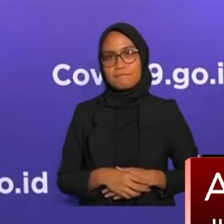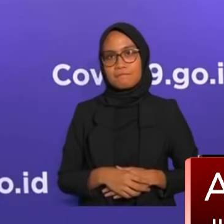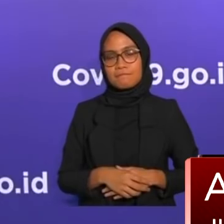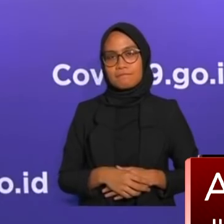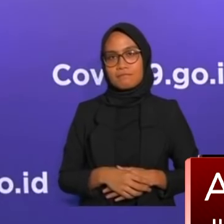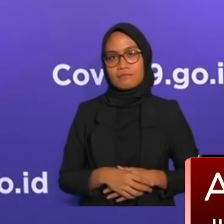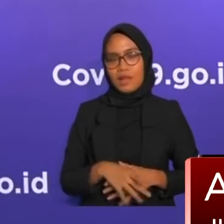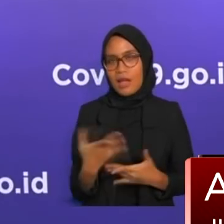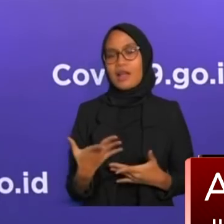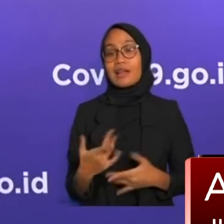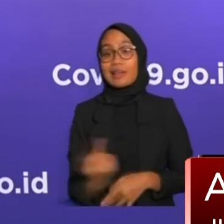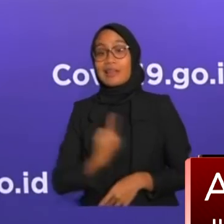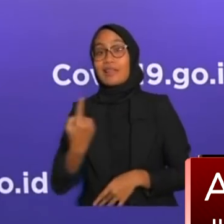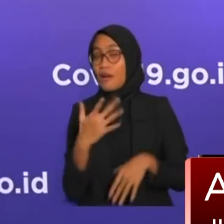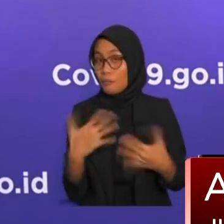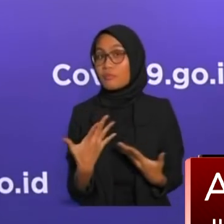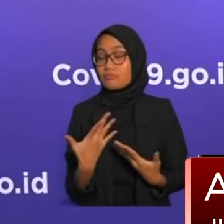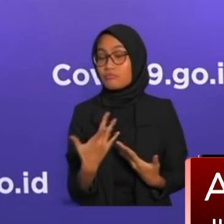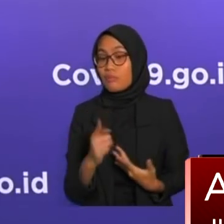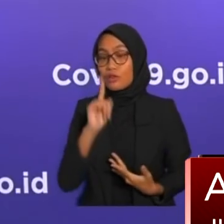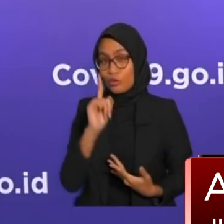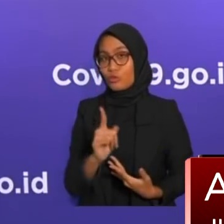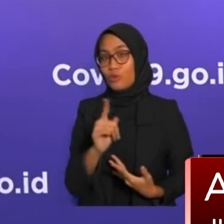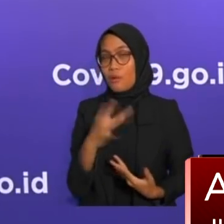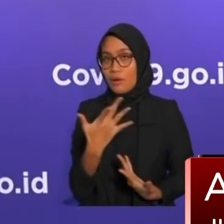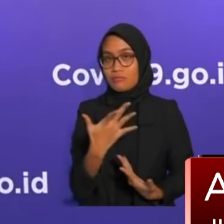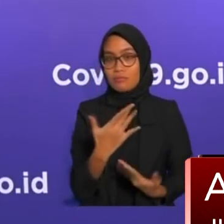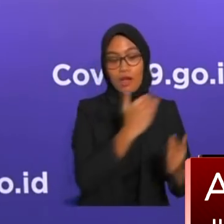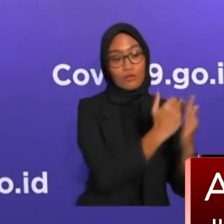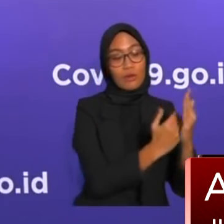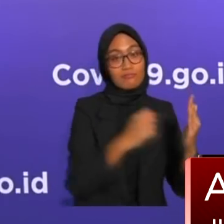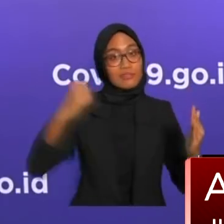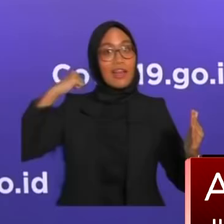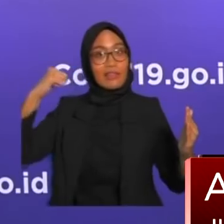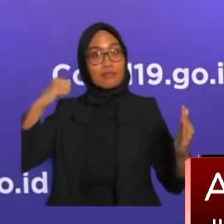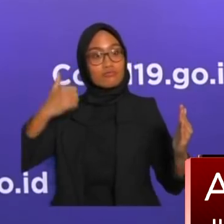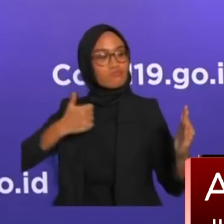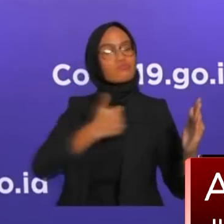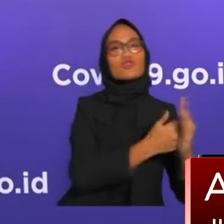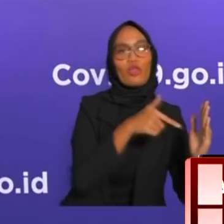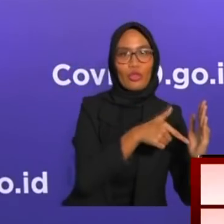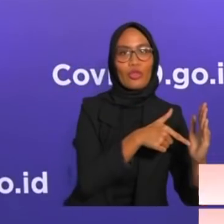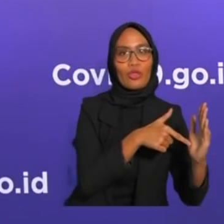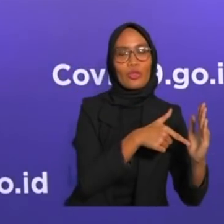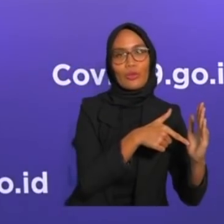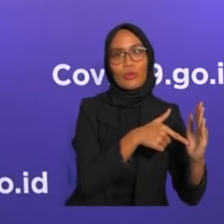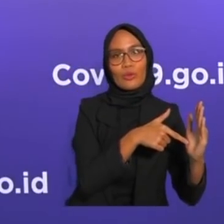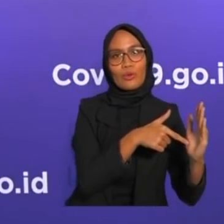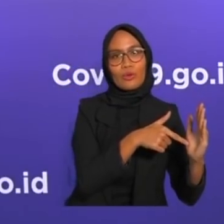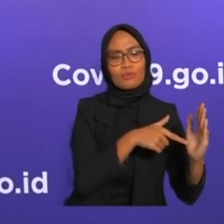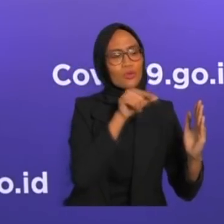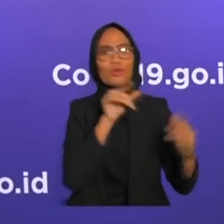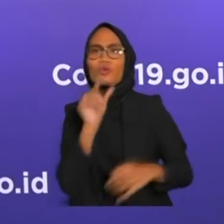tidak tapi lihat buat kita hanya satu patuhi seluruh langkah-langkah untuk